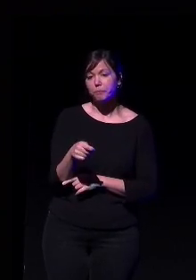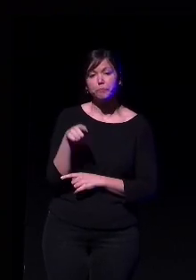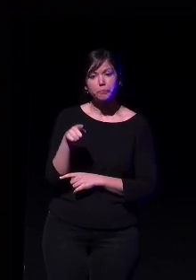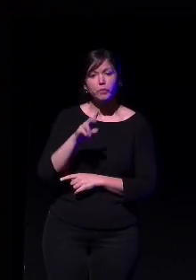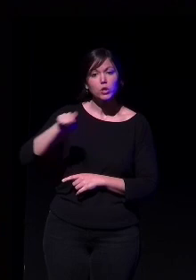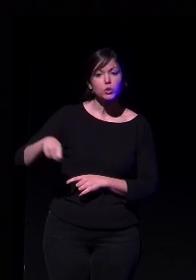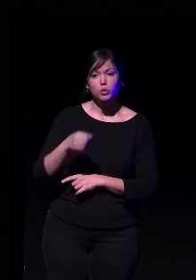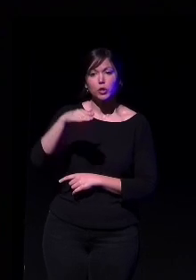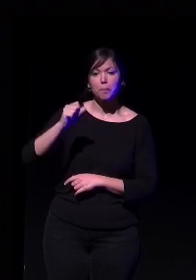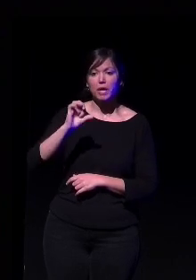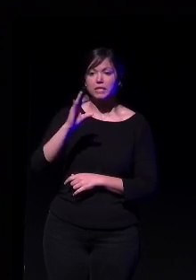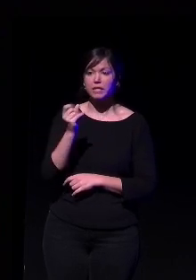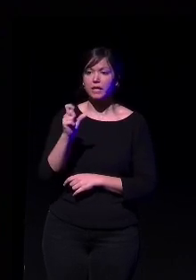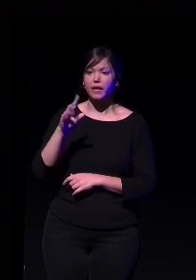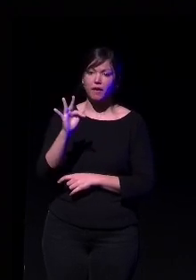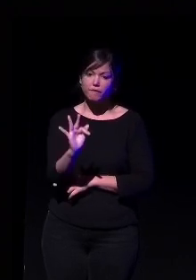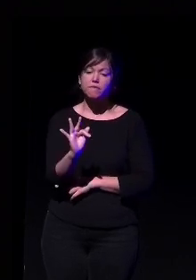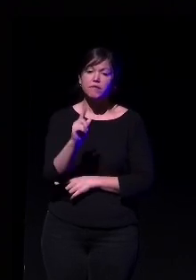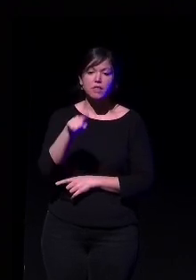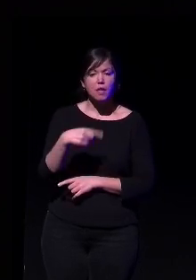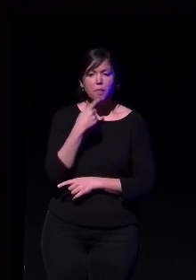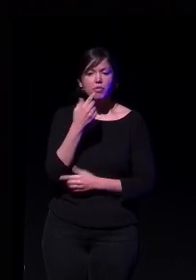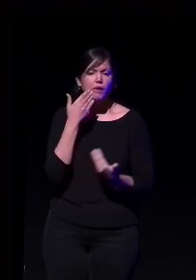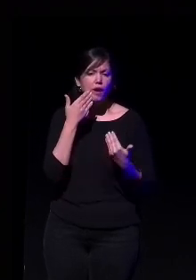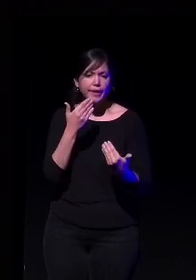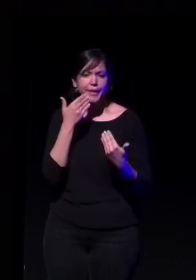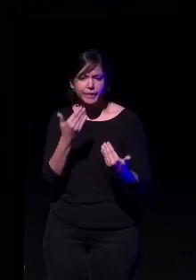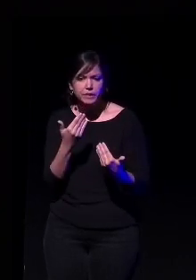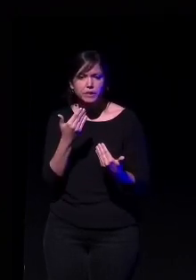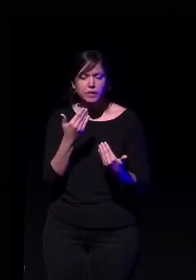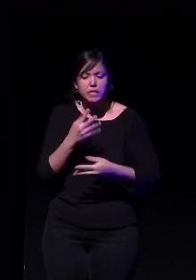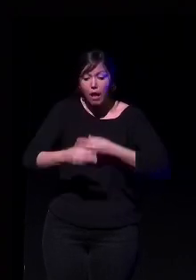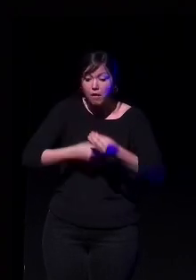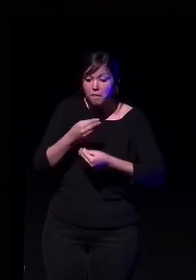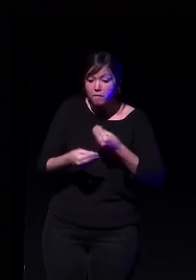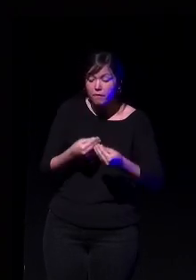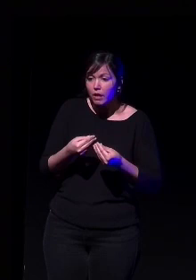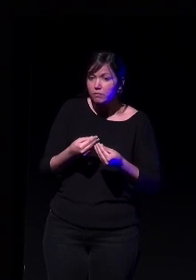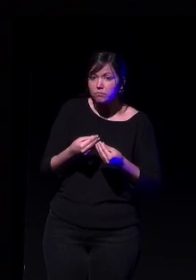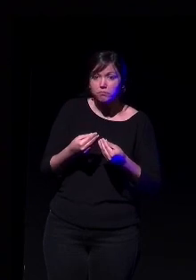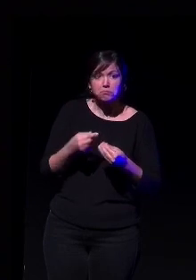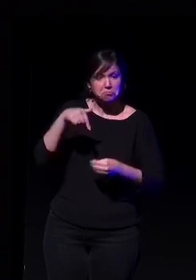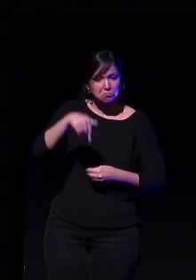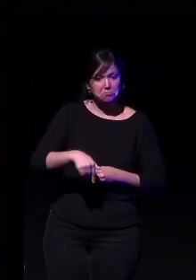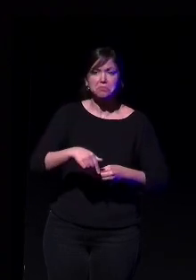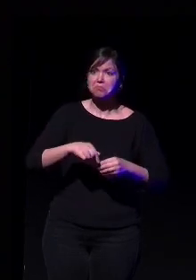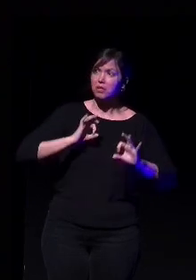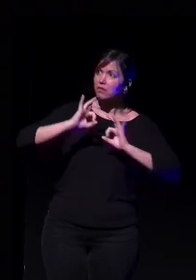Jordi Masquef, i que en tot cas també agrair-li el fet de que ens hagi posat a disposició aquest